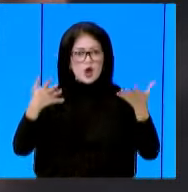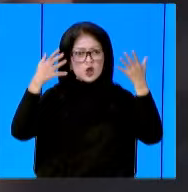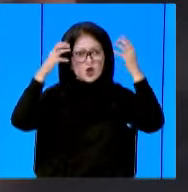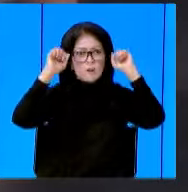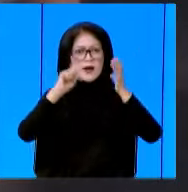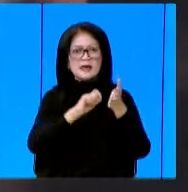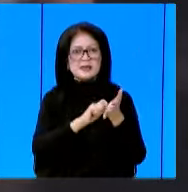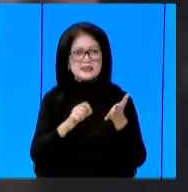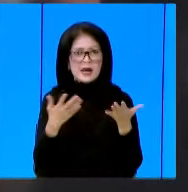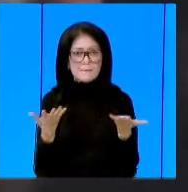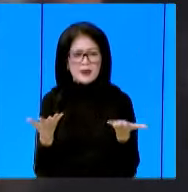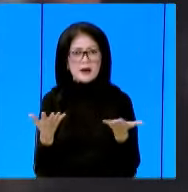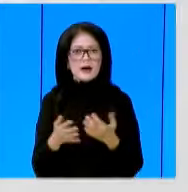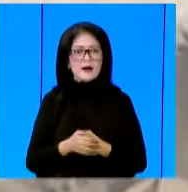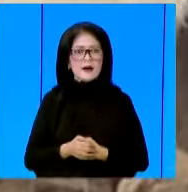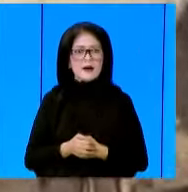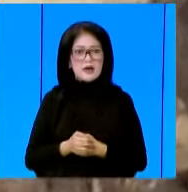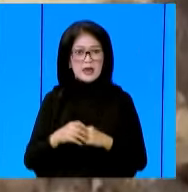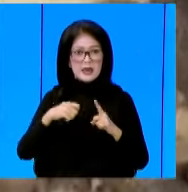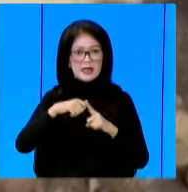Domba ya jenis ini, gibas.